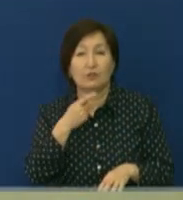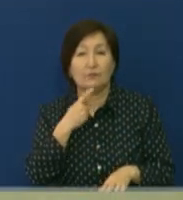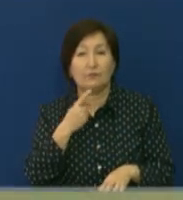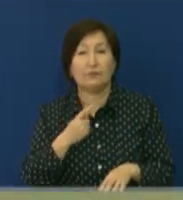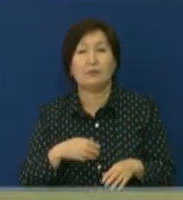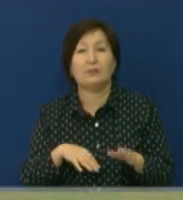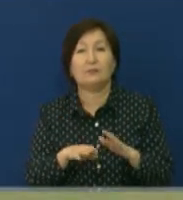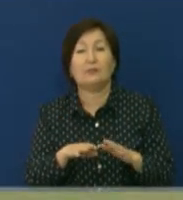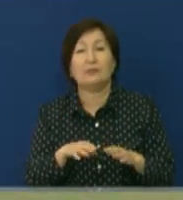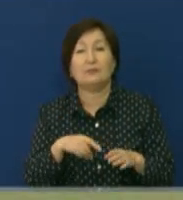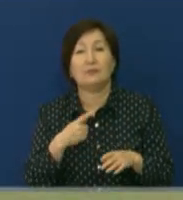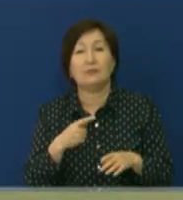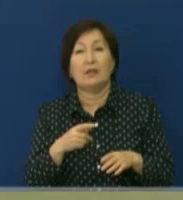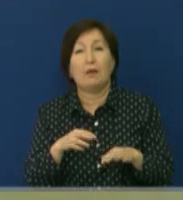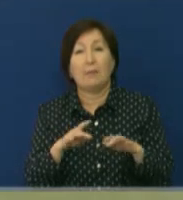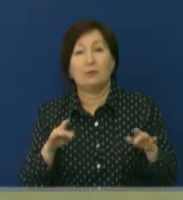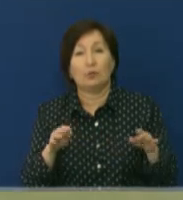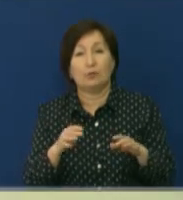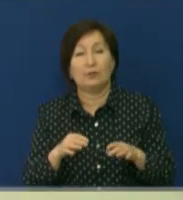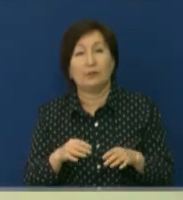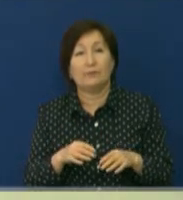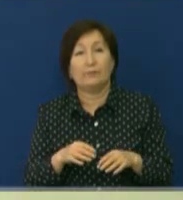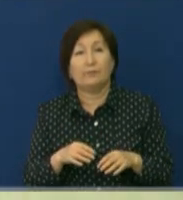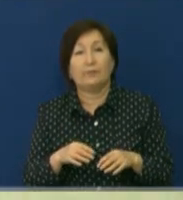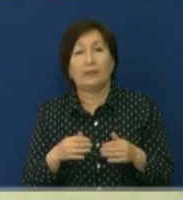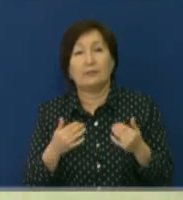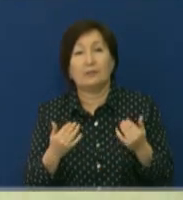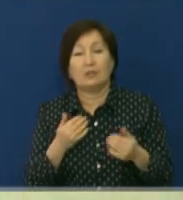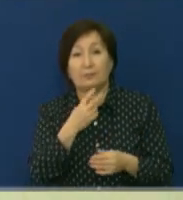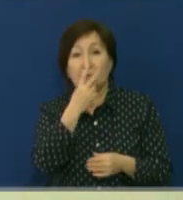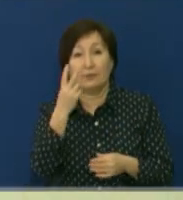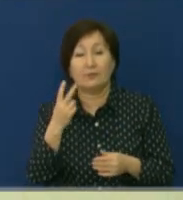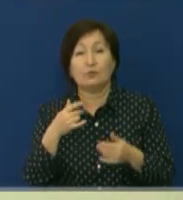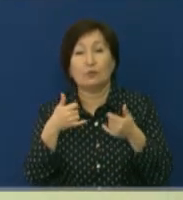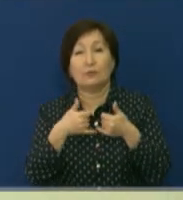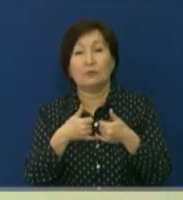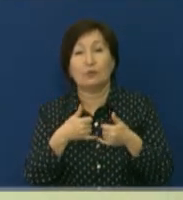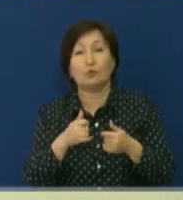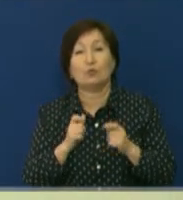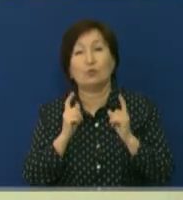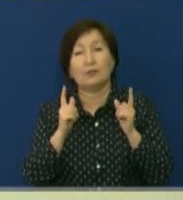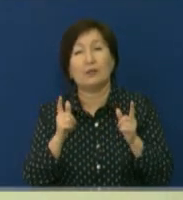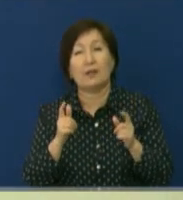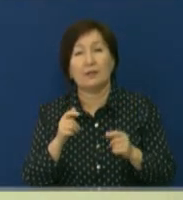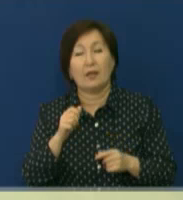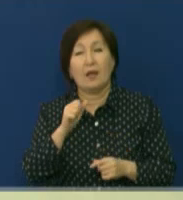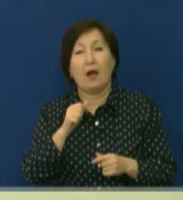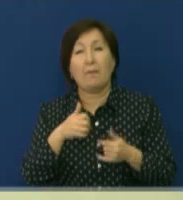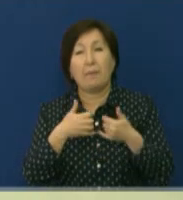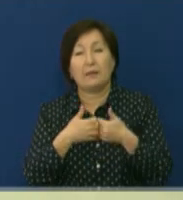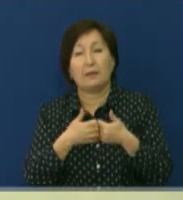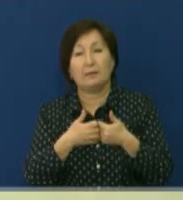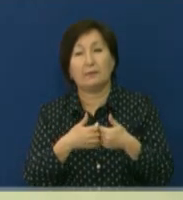мелкой моторики отмечают специалисты видим что тренажер уникальный аппарат так как он дает повышает